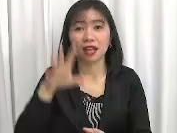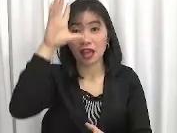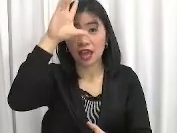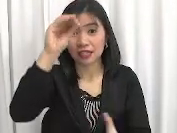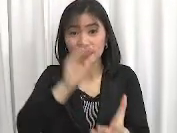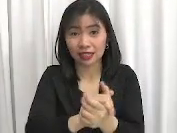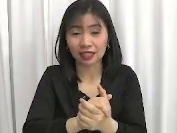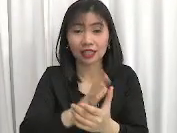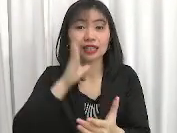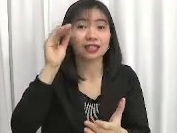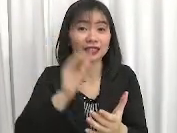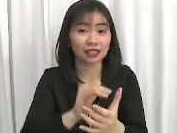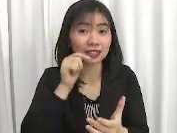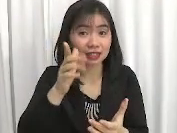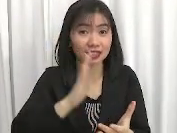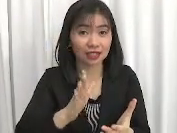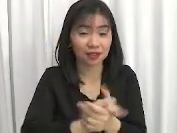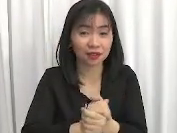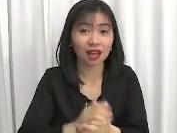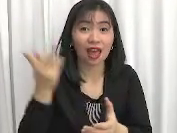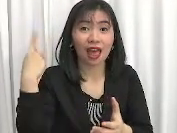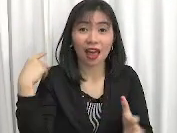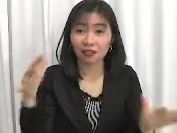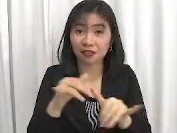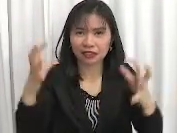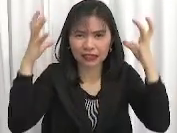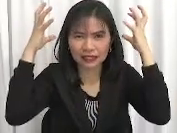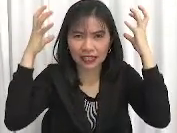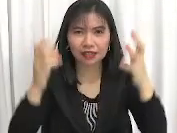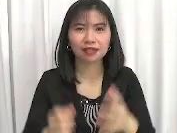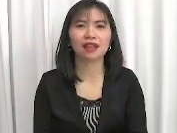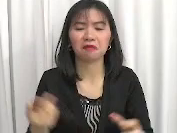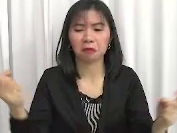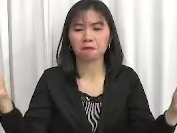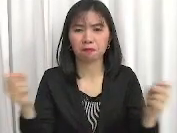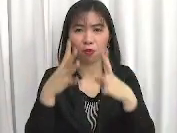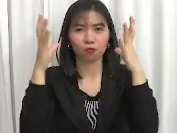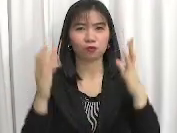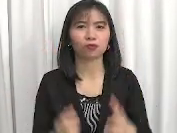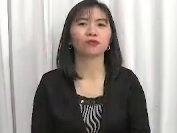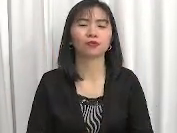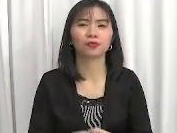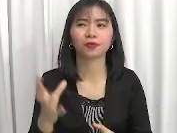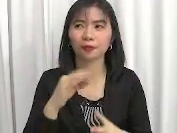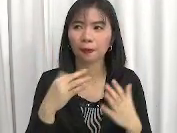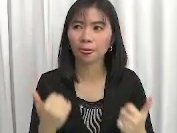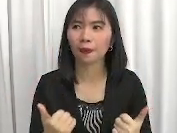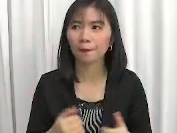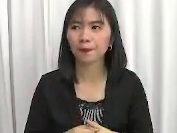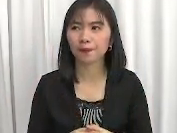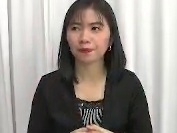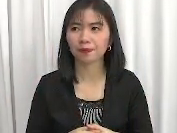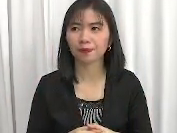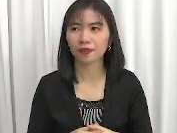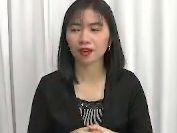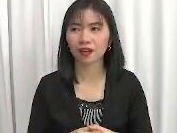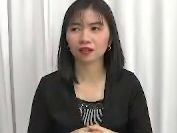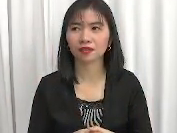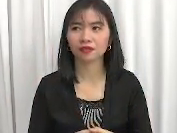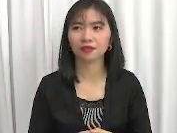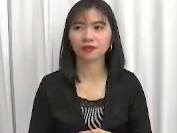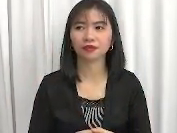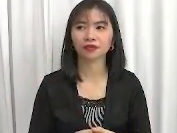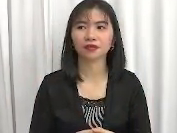yan. World War 3. Bago ko po makalimutan, gusto ko pong batiin si Mr. Elvis Marquez mula sa